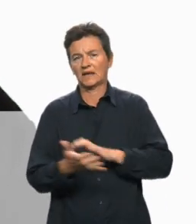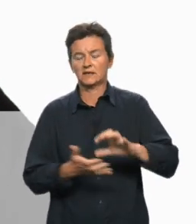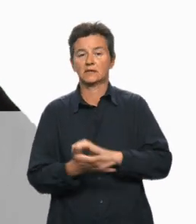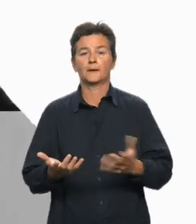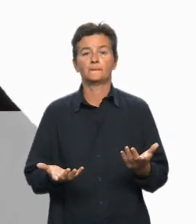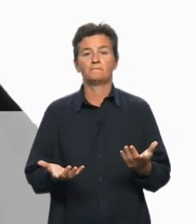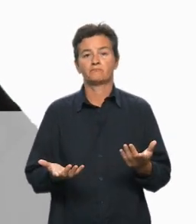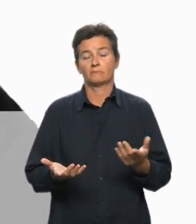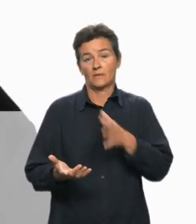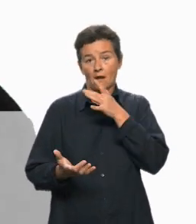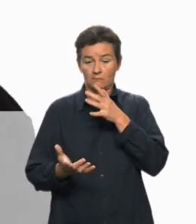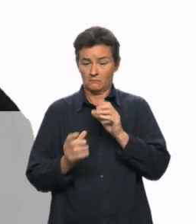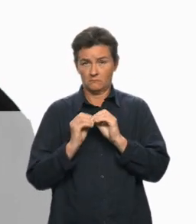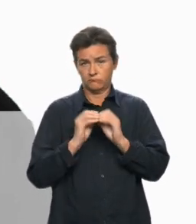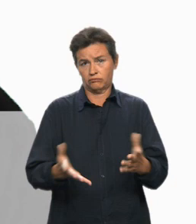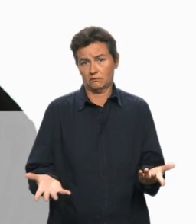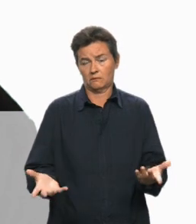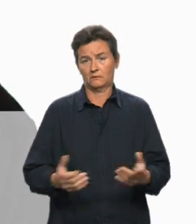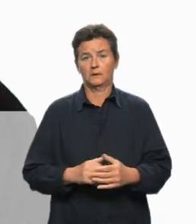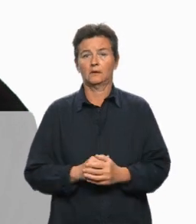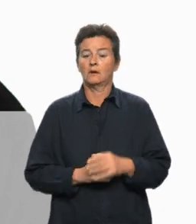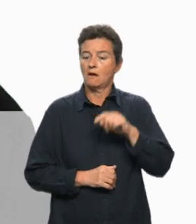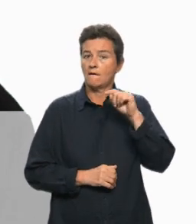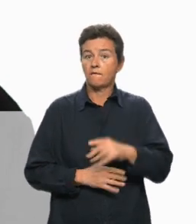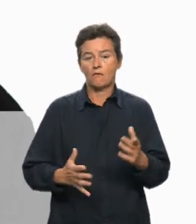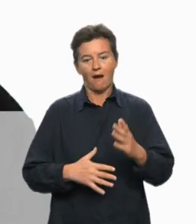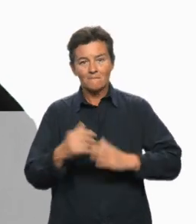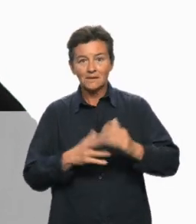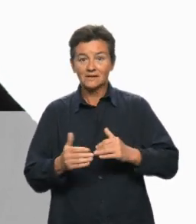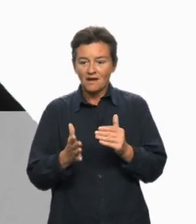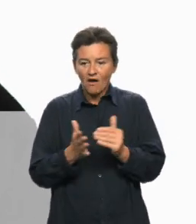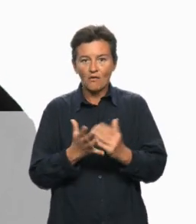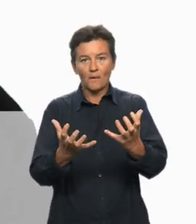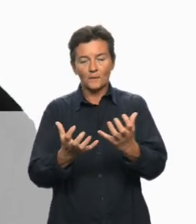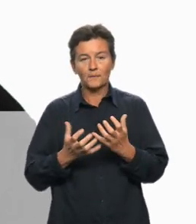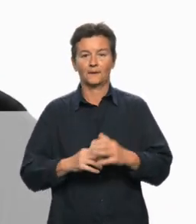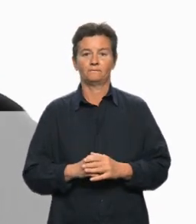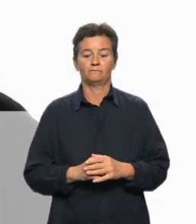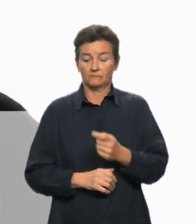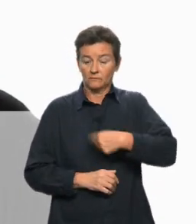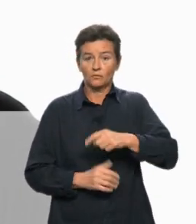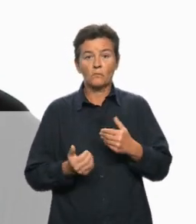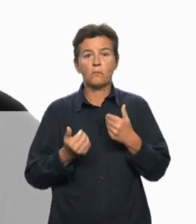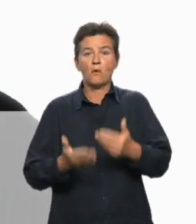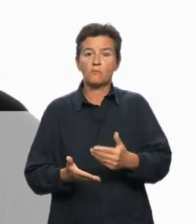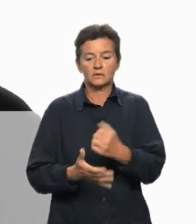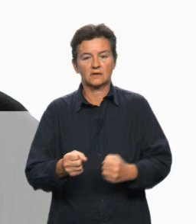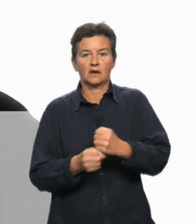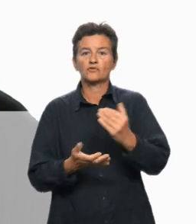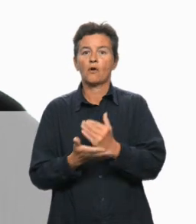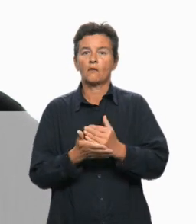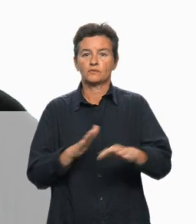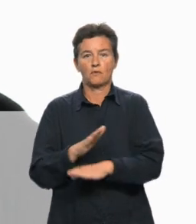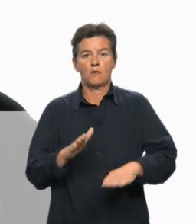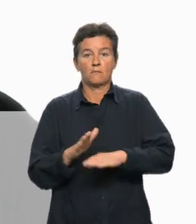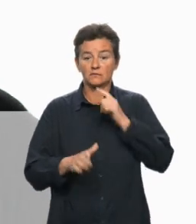les crises récentes. Nous ne devons pas les laisser tomber. Nous devons rendre leur métier à nouveau attractif. Nous proposons la création d'un revenu de base